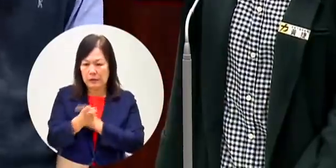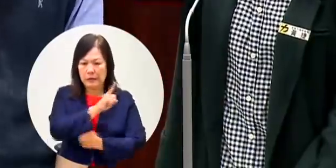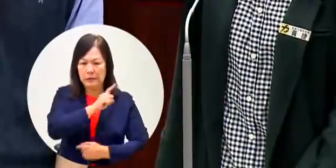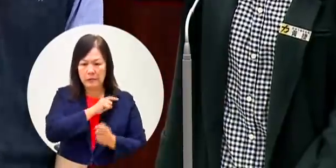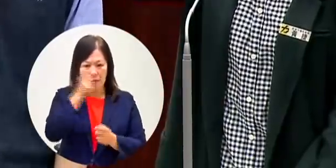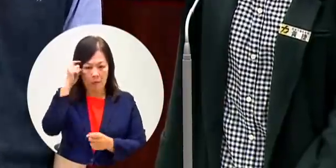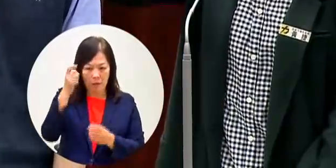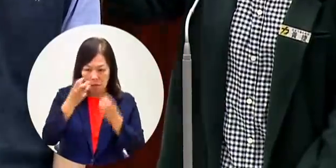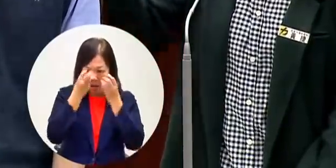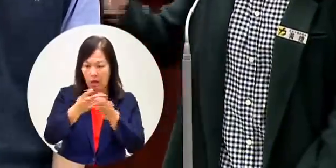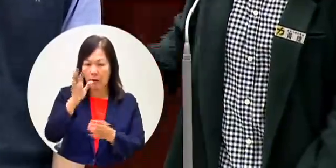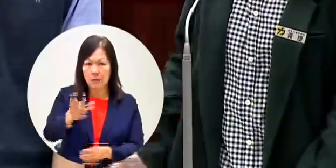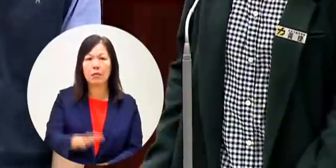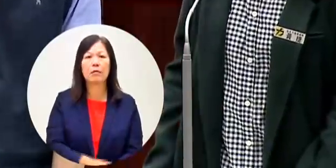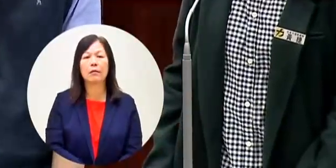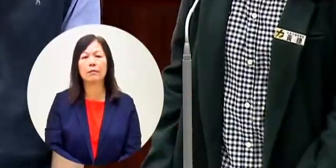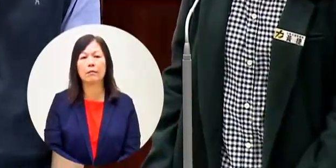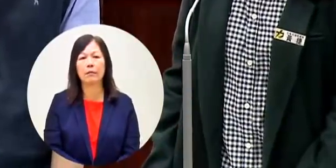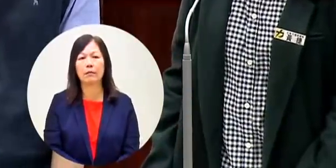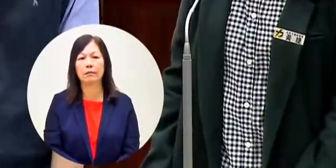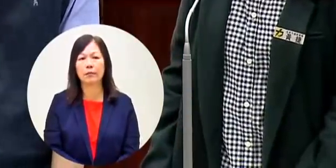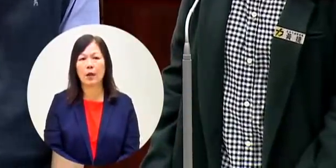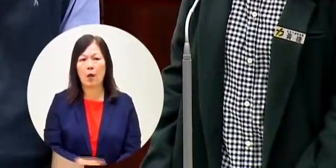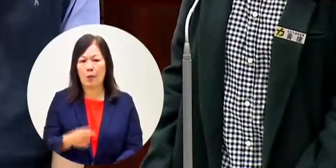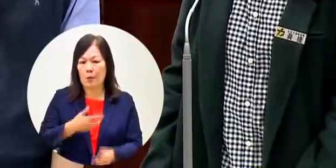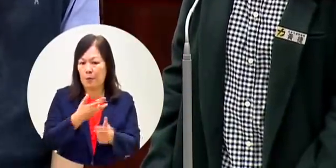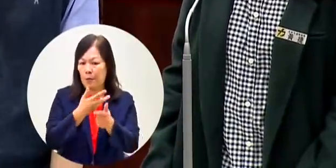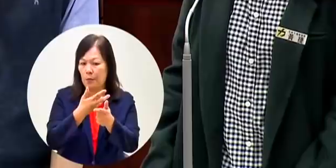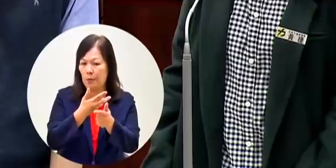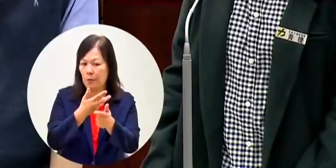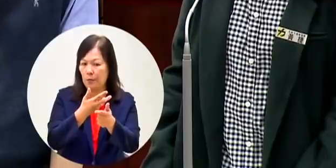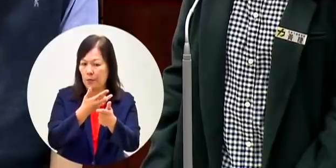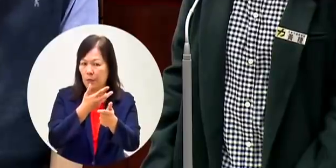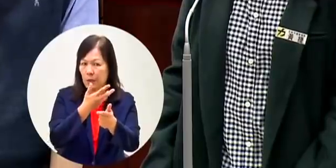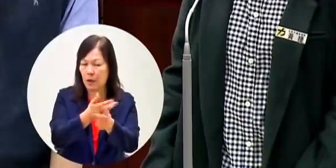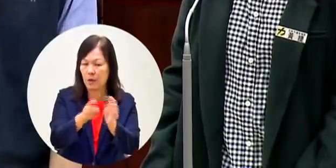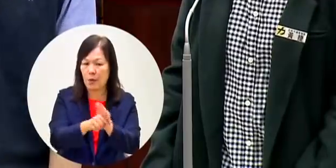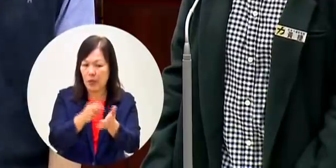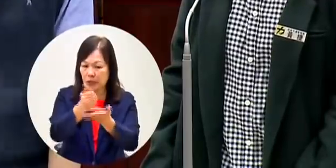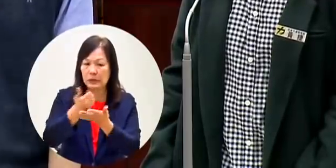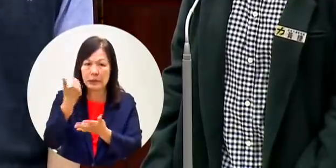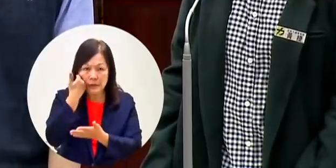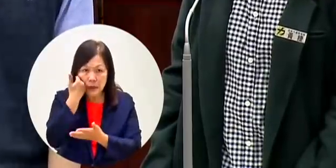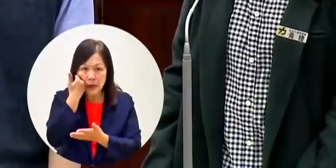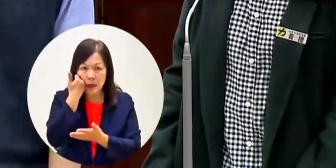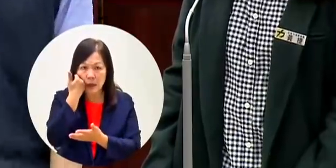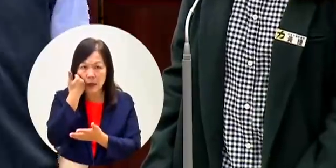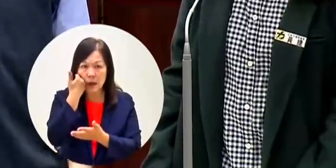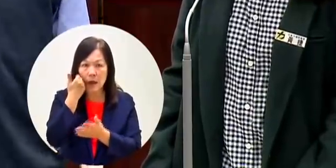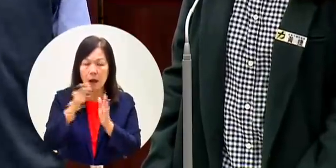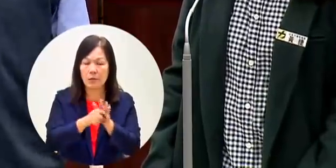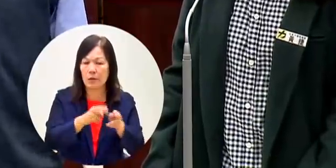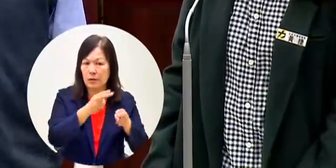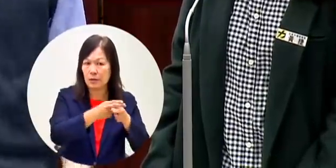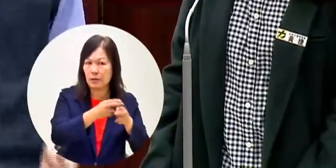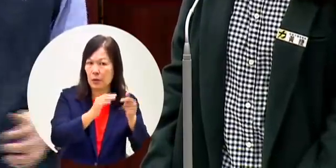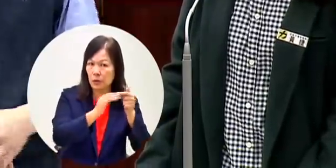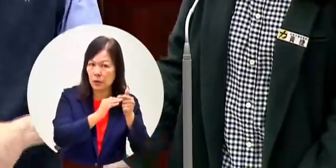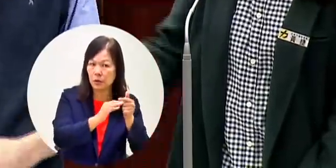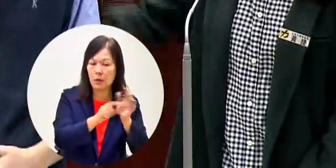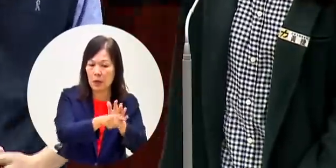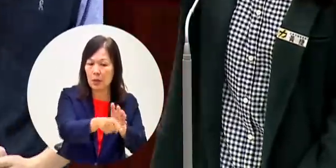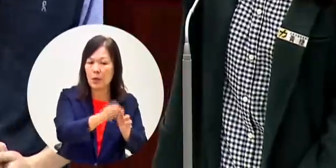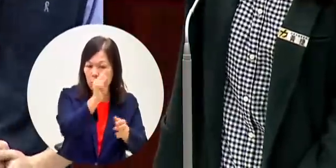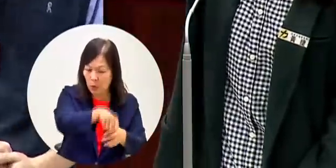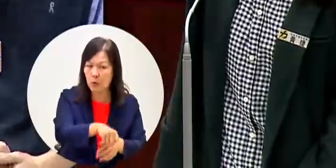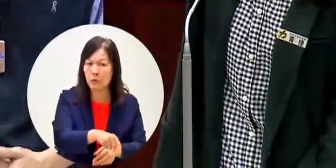绝对不可能说，我们用的内阁的阁员要请一些宗教人士核准，那怎么可能呢？所以跟黄议